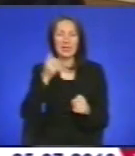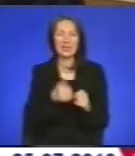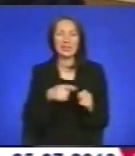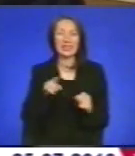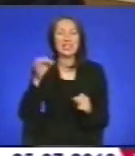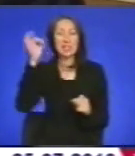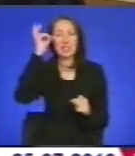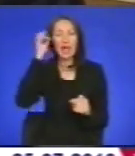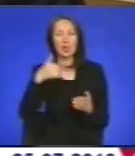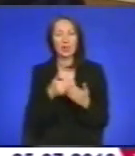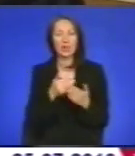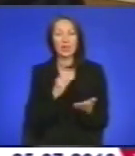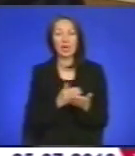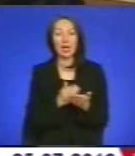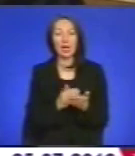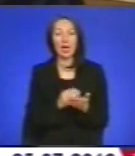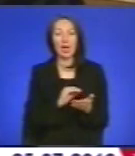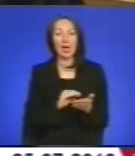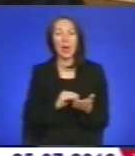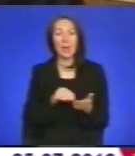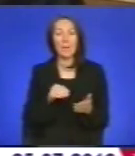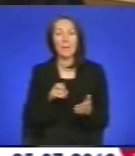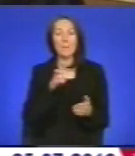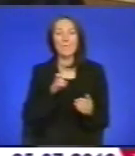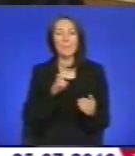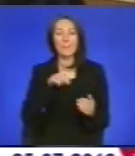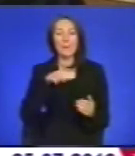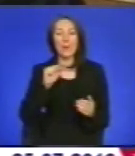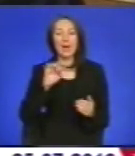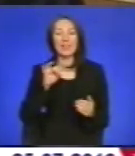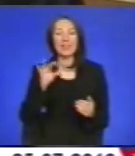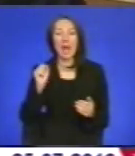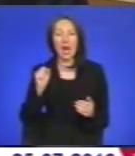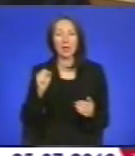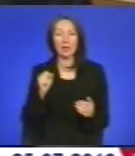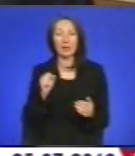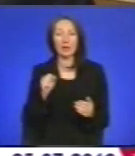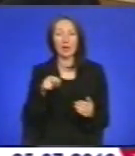Серед інших згадок, наприклад, є енцикліка патріарха Фотія про хрещення Русі. Крім цього, є,